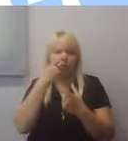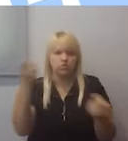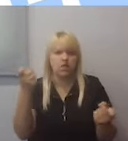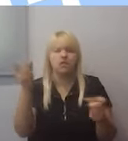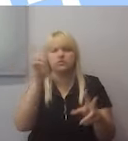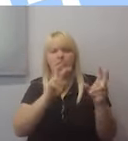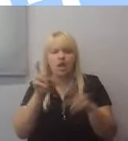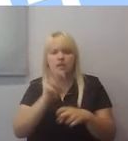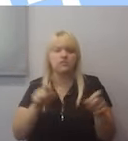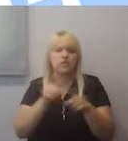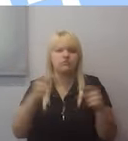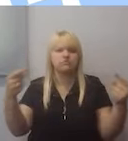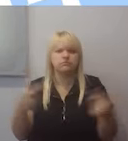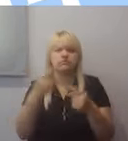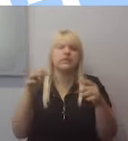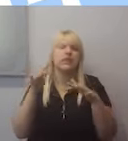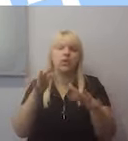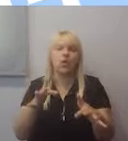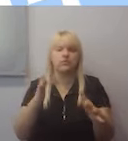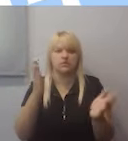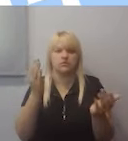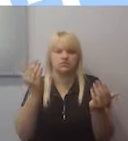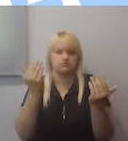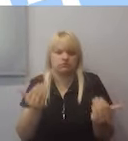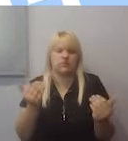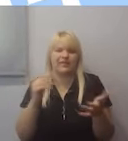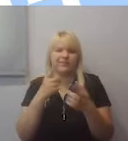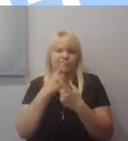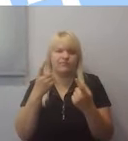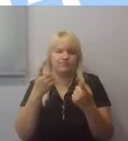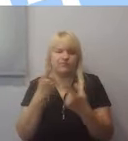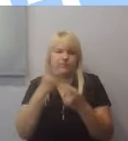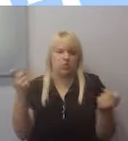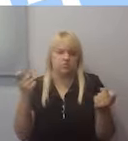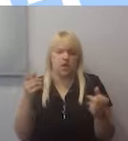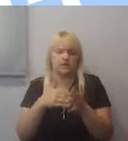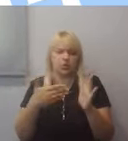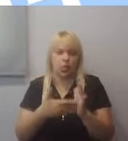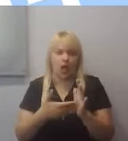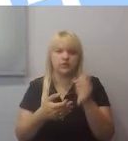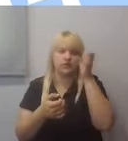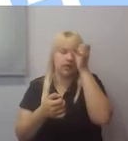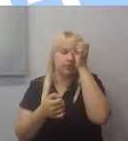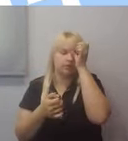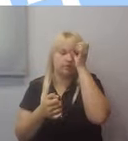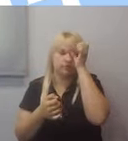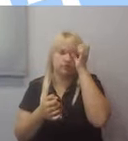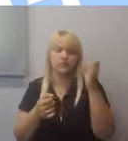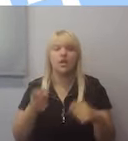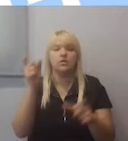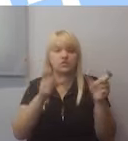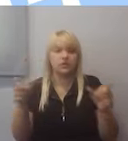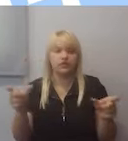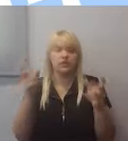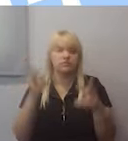rīkoties esošai informācijai nu piemēram nu tāda no no civils civilām katastrofām pieminot ja ir